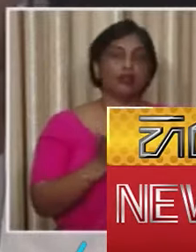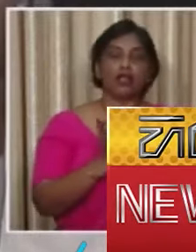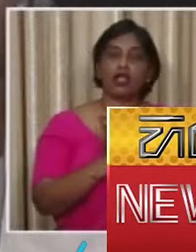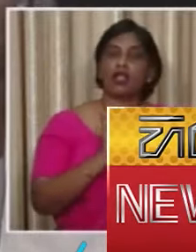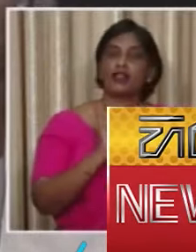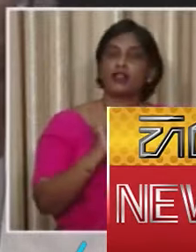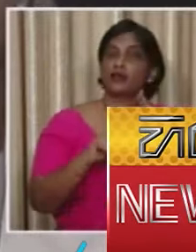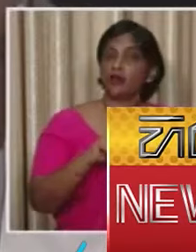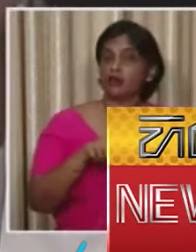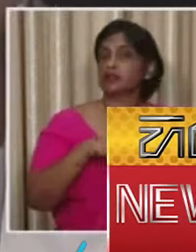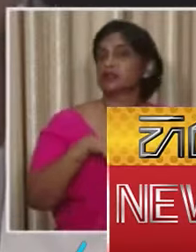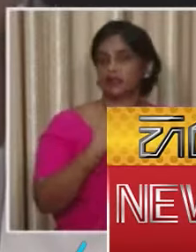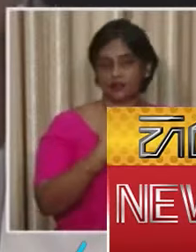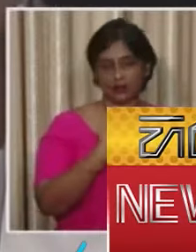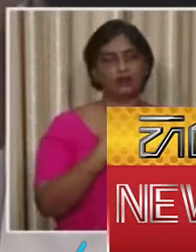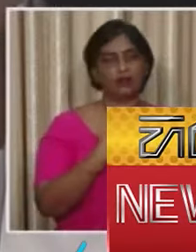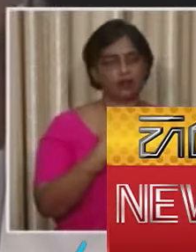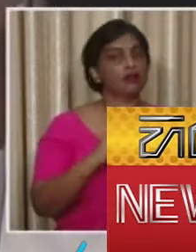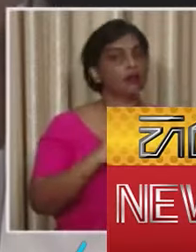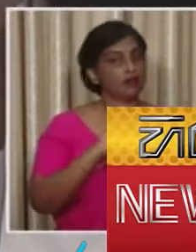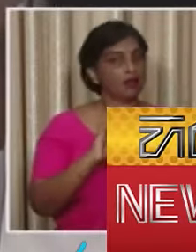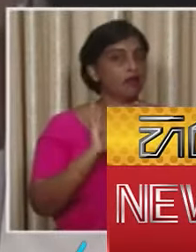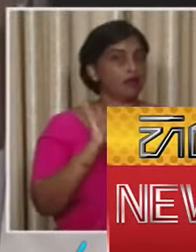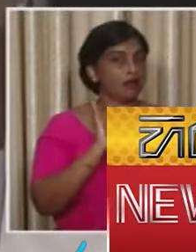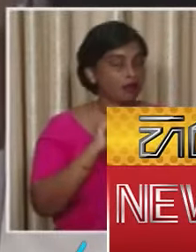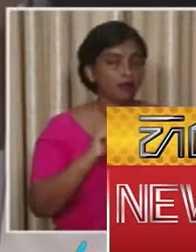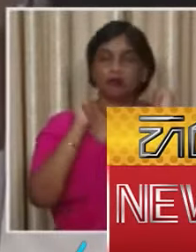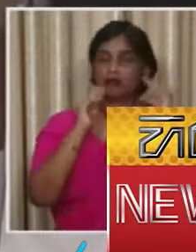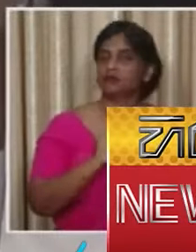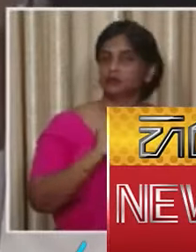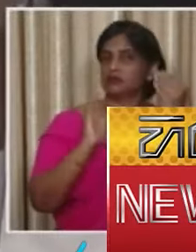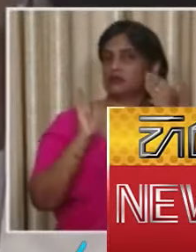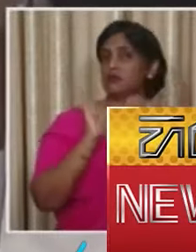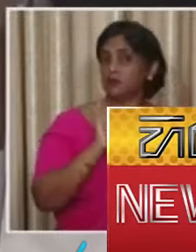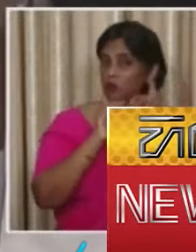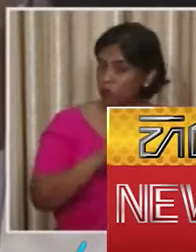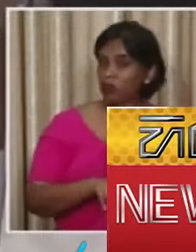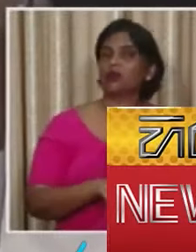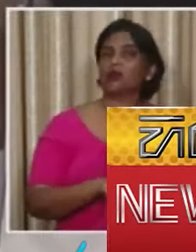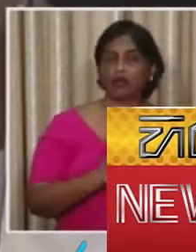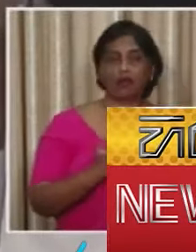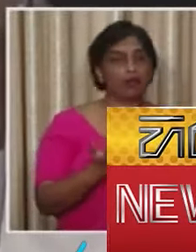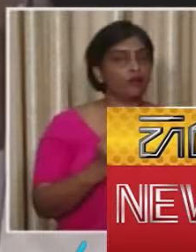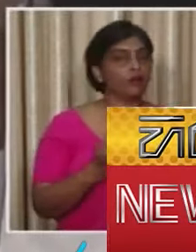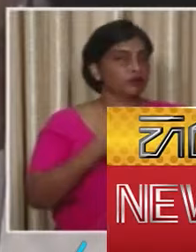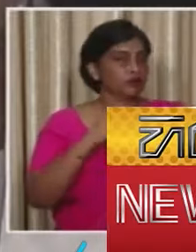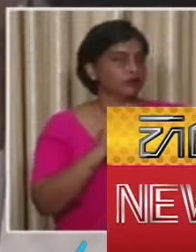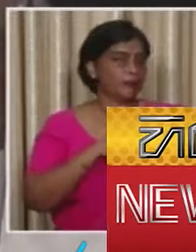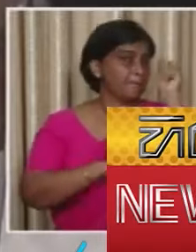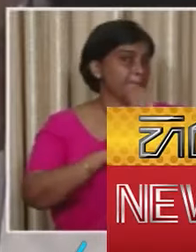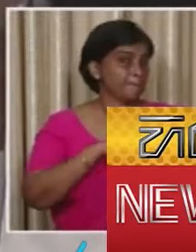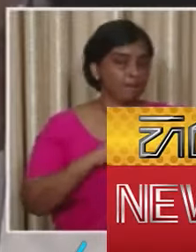IMF සංවිධානයයි. රටක ණය තිරසර භාවය ඇතිකරලීම පිණිස අවශ්‍ය ප්‍රතිව්‍යවගත